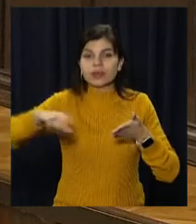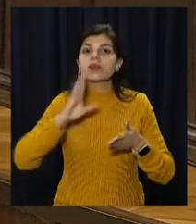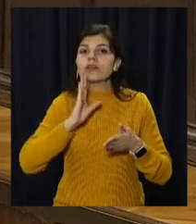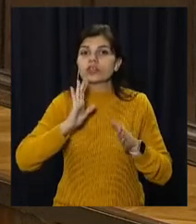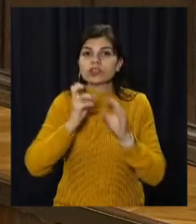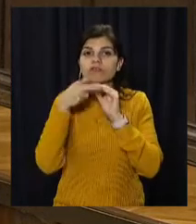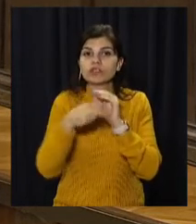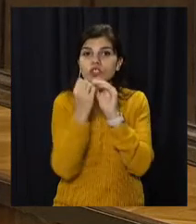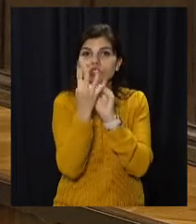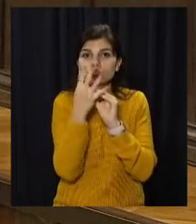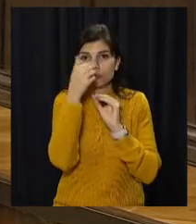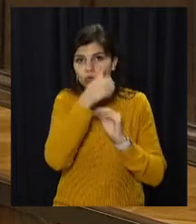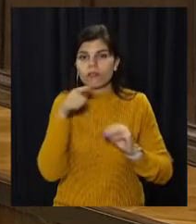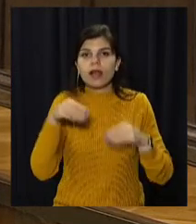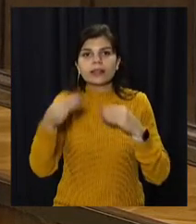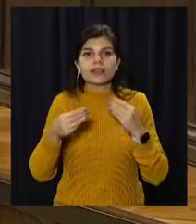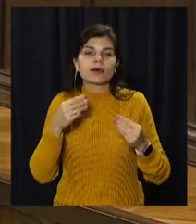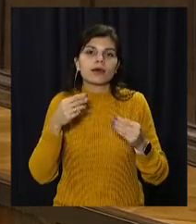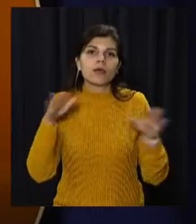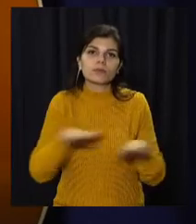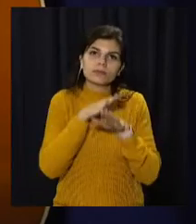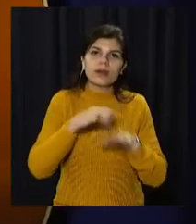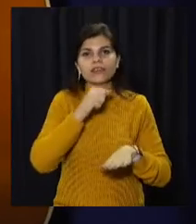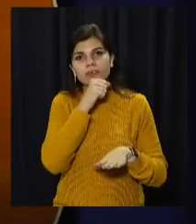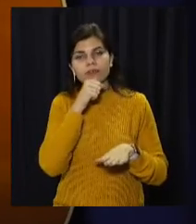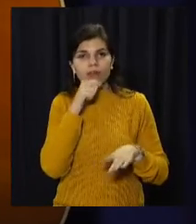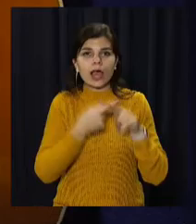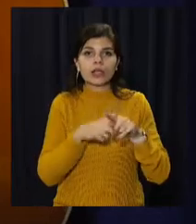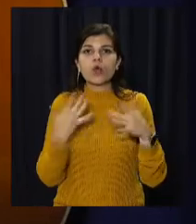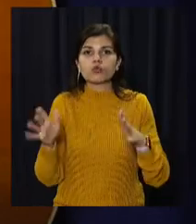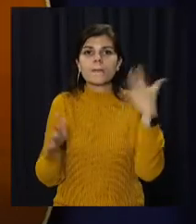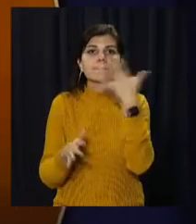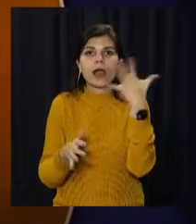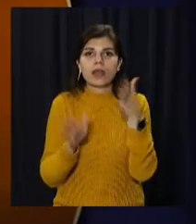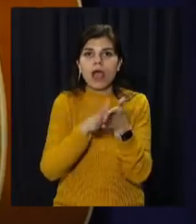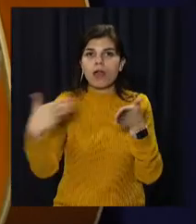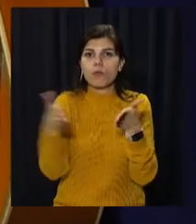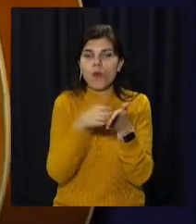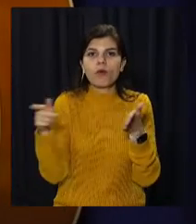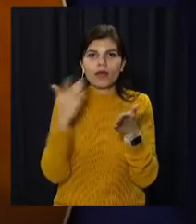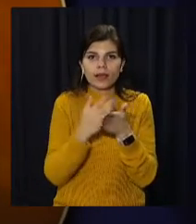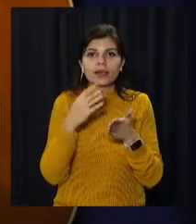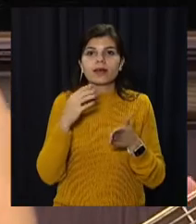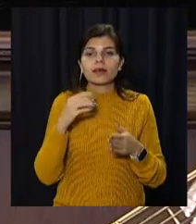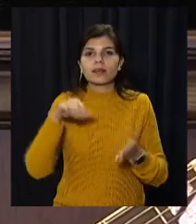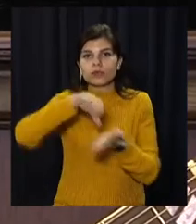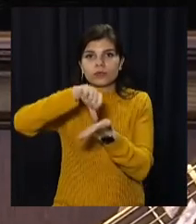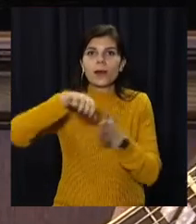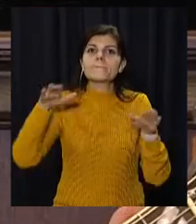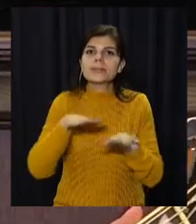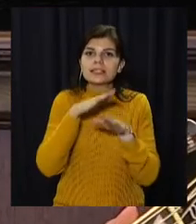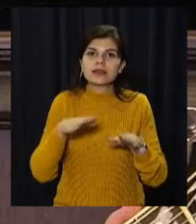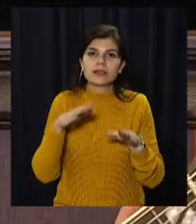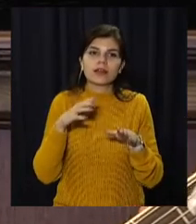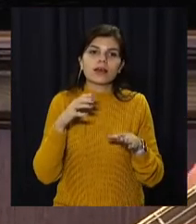Співачка-волонтерка з 2014-го дає концерти на Сході. Цей альбом – п'ятий у репертуарі виконавиці і лауреатки фестивалю